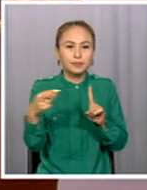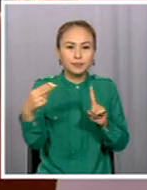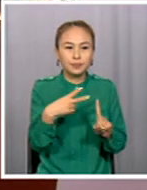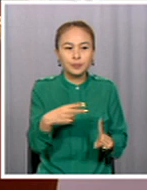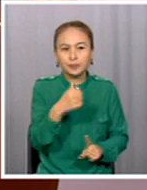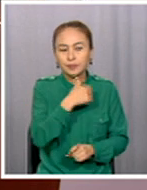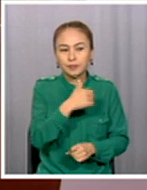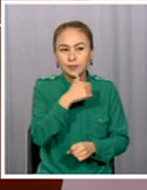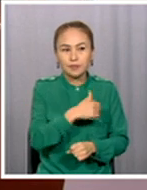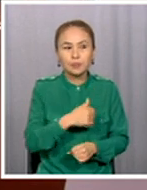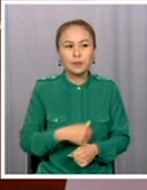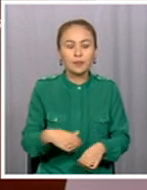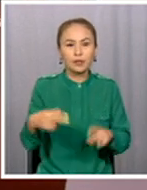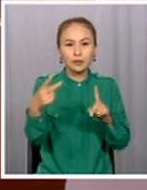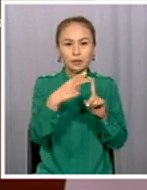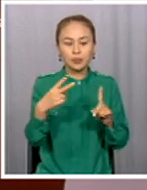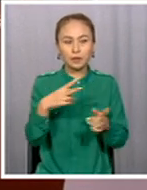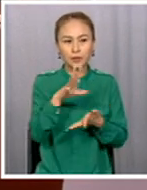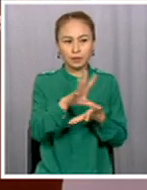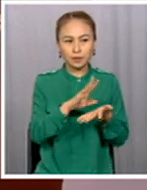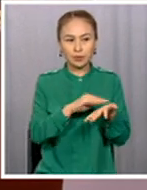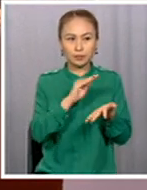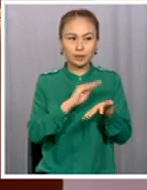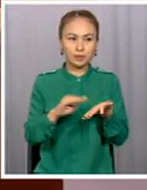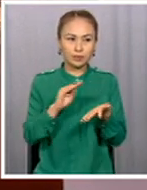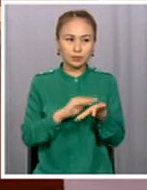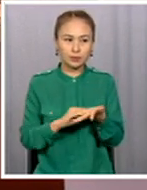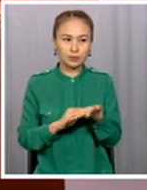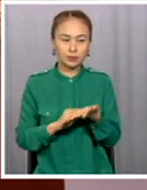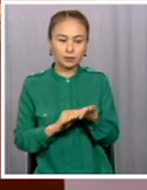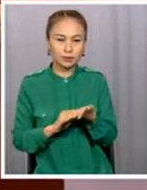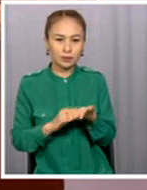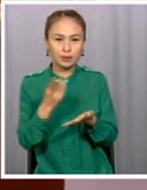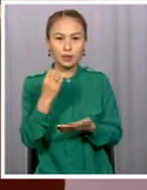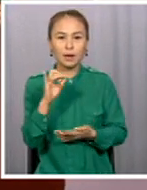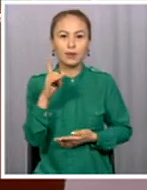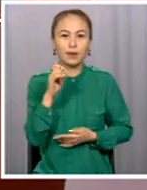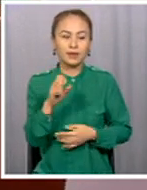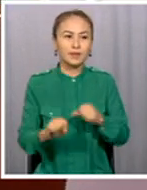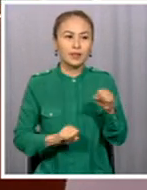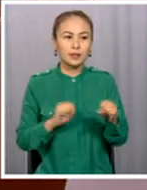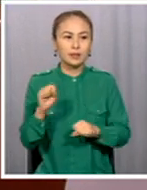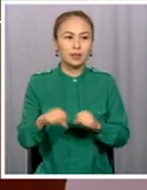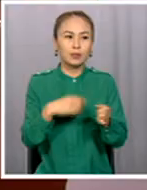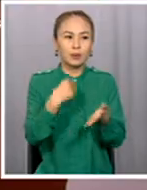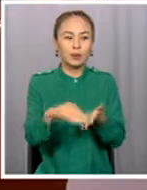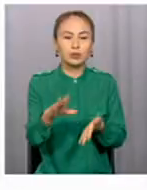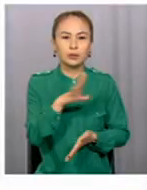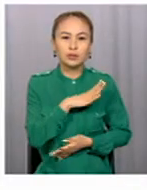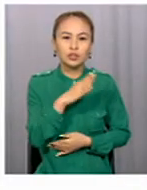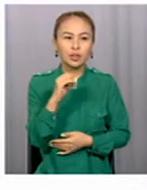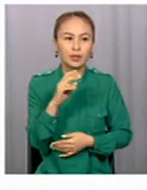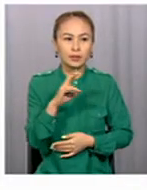құрастырайық. Сөйлемдерді көшіріп жазып алыңдар. Дархан велосипед сатып алды.